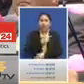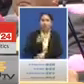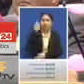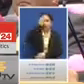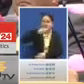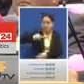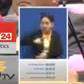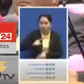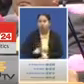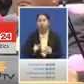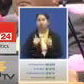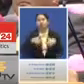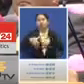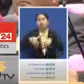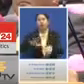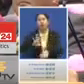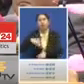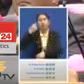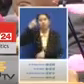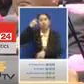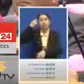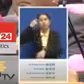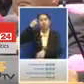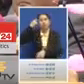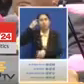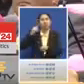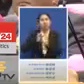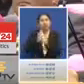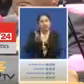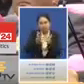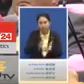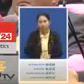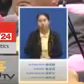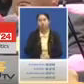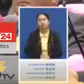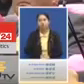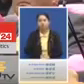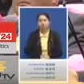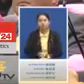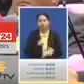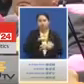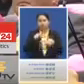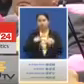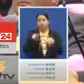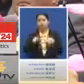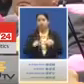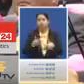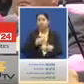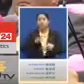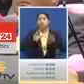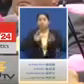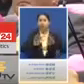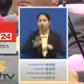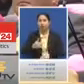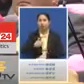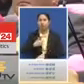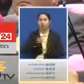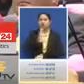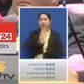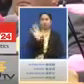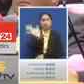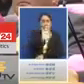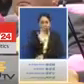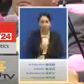านจะรู้ตัวก็กลายเป็นลูกไล่สามมิติผมฝากผมไม่ห้ามเห็นด้วยแต่ว่า